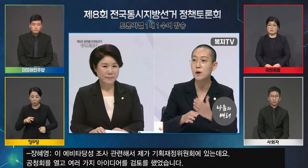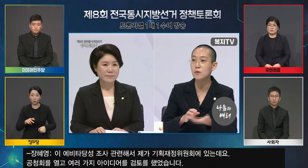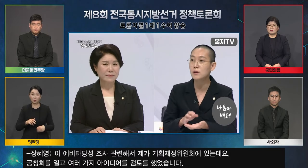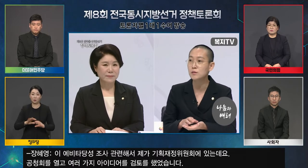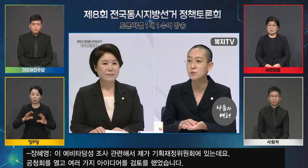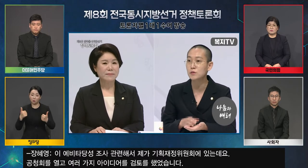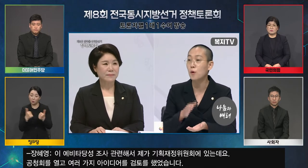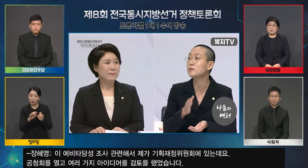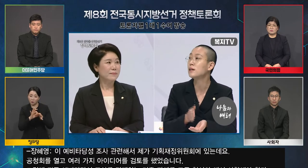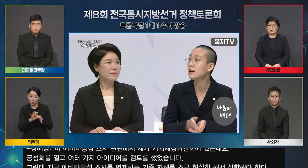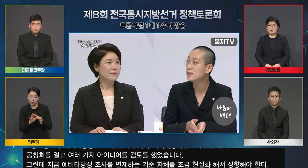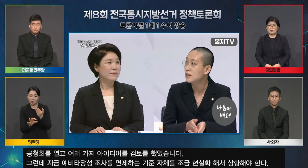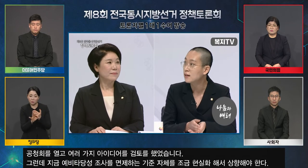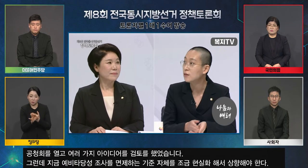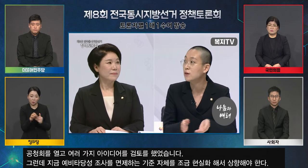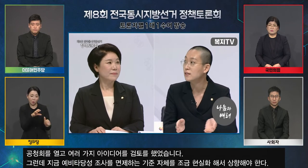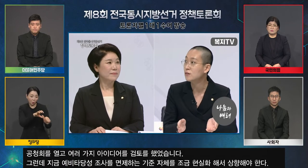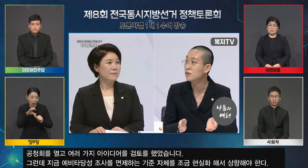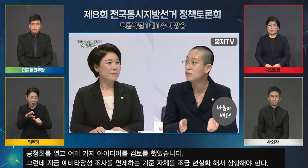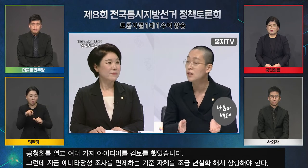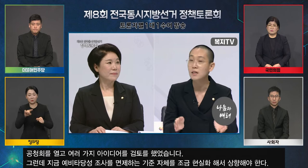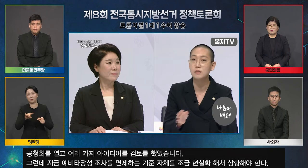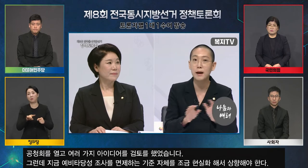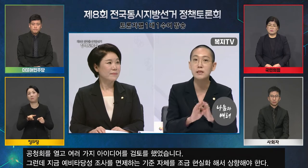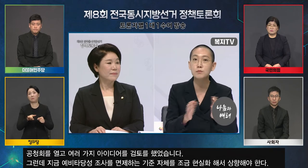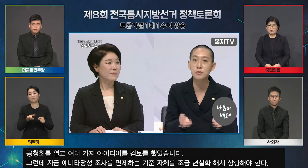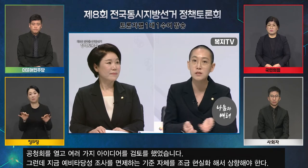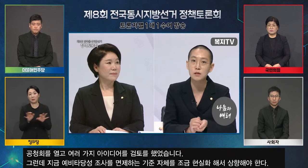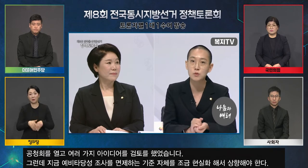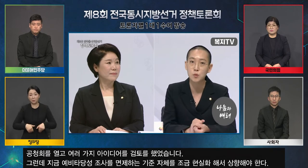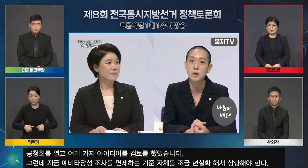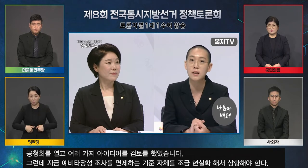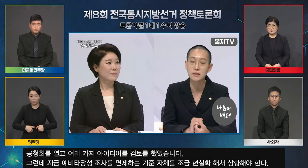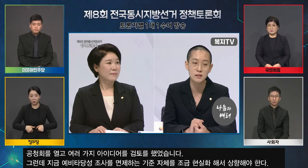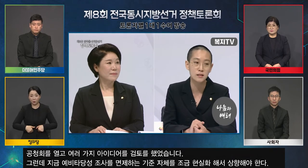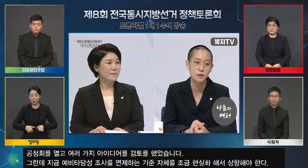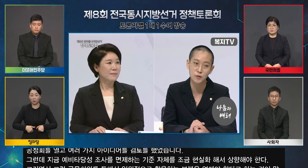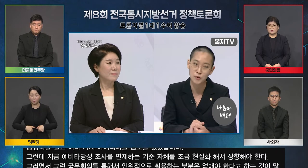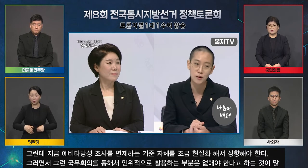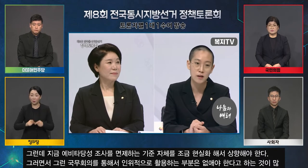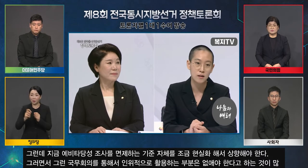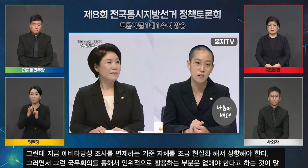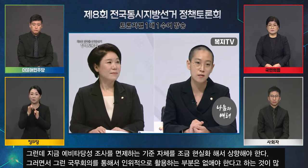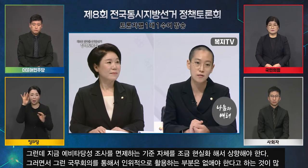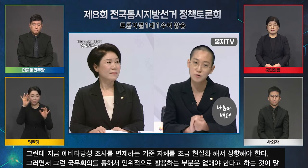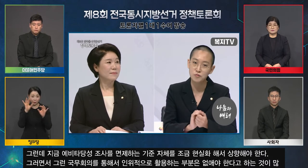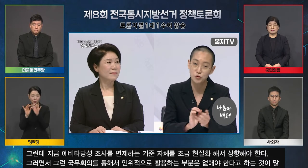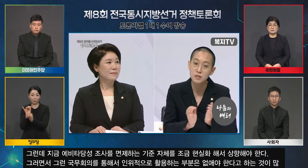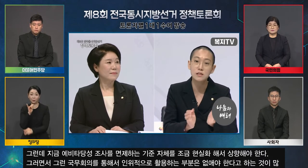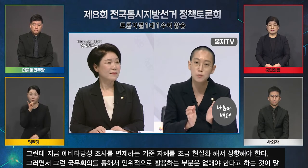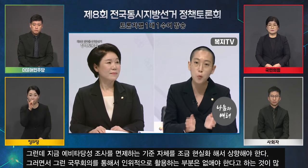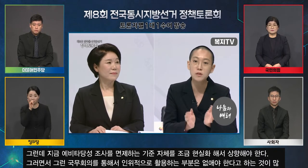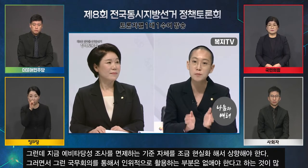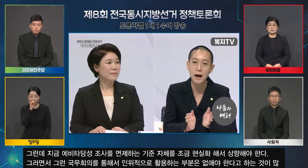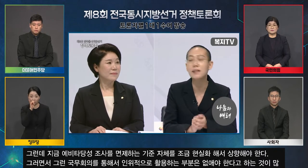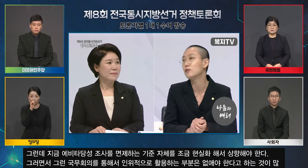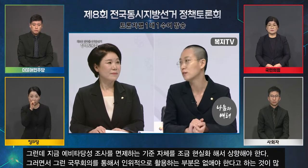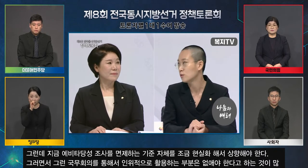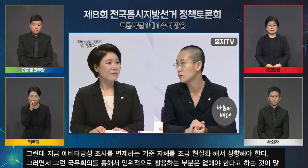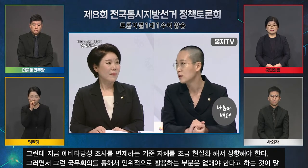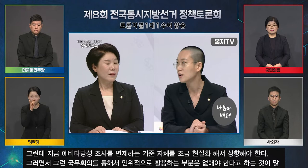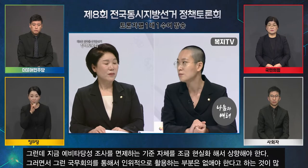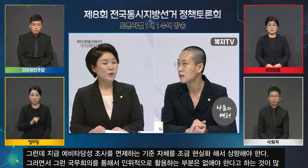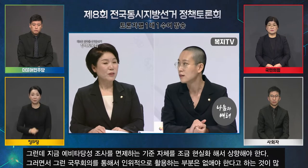임의적으로 활용하는 부분은 없애야 한다라고 하는 것이 많은 분들께서 동의하시는 어떤 중지를 모은